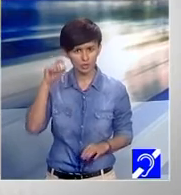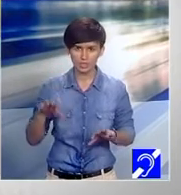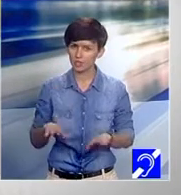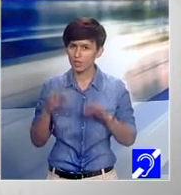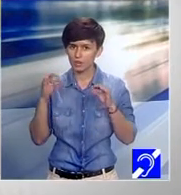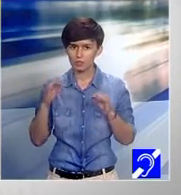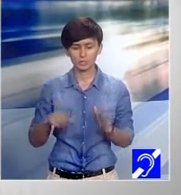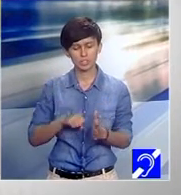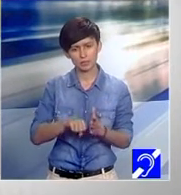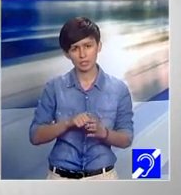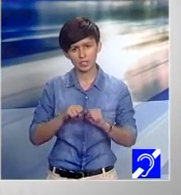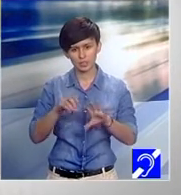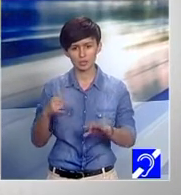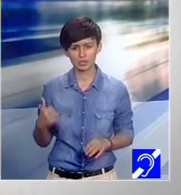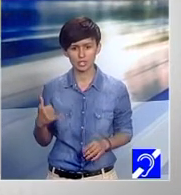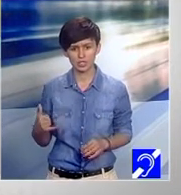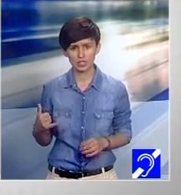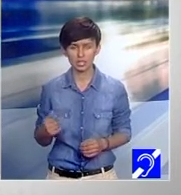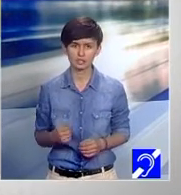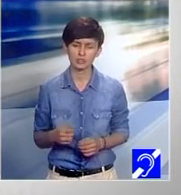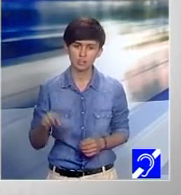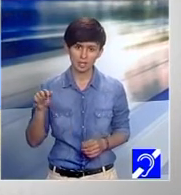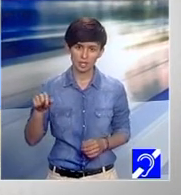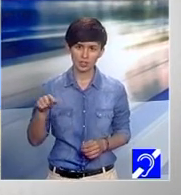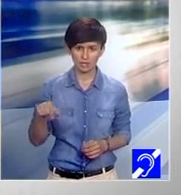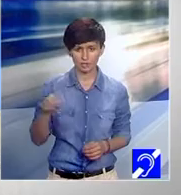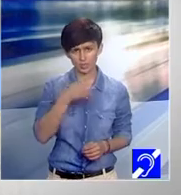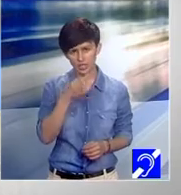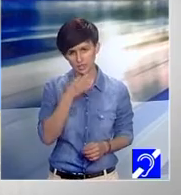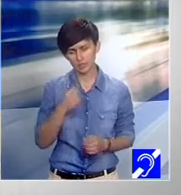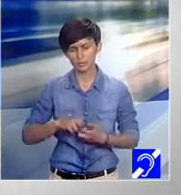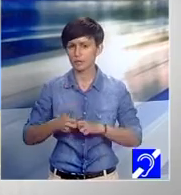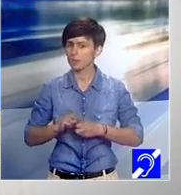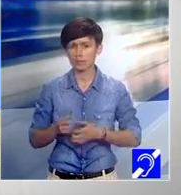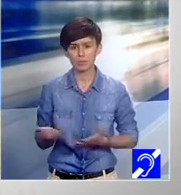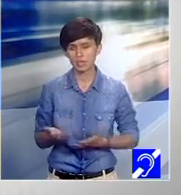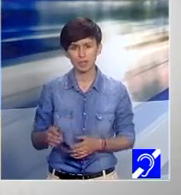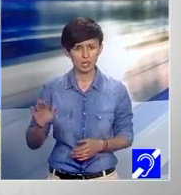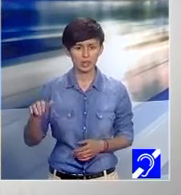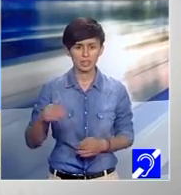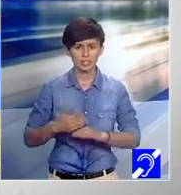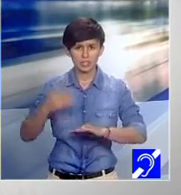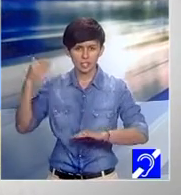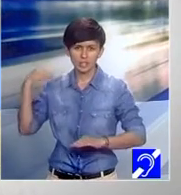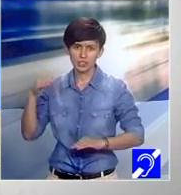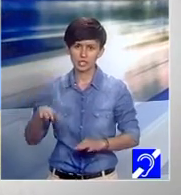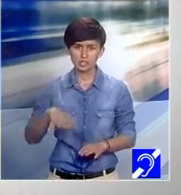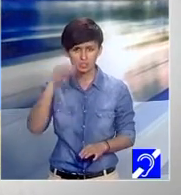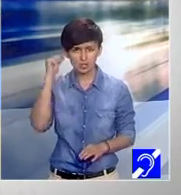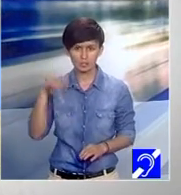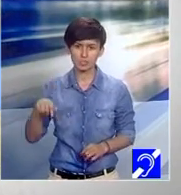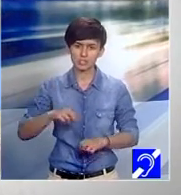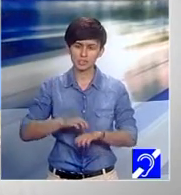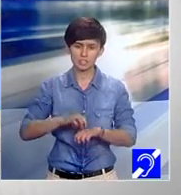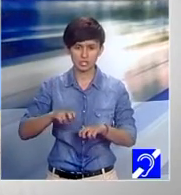pe parcursul ediției de astăzi a emisiunii noastre, ne veți spune și problemele pe care le întâmpinați înainte să aflați acest diagnostic, cât și tot